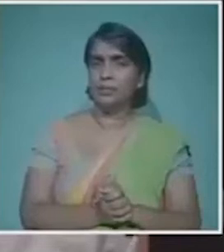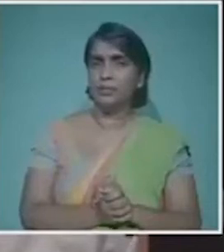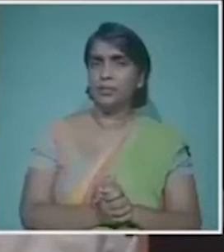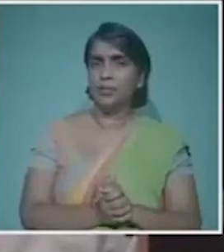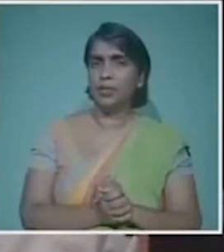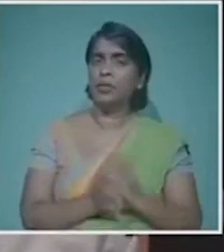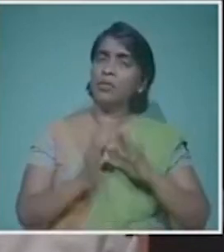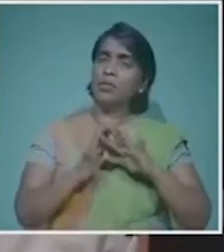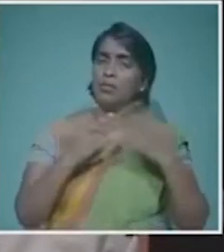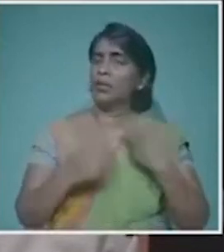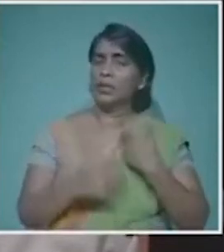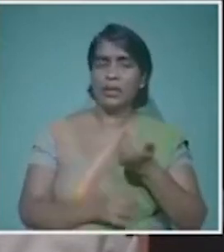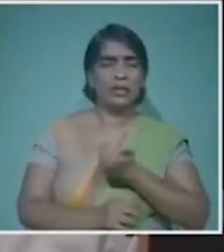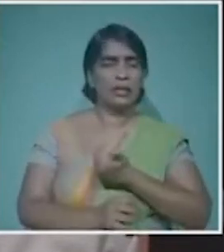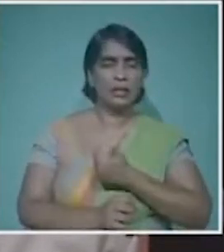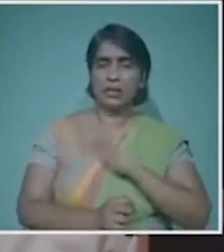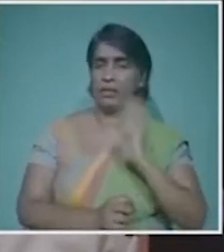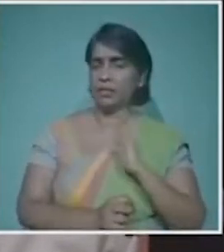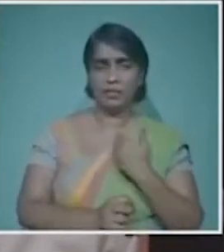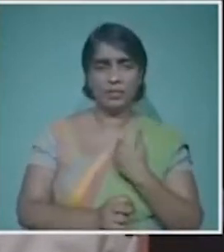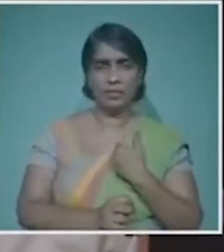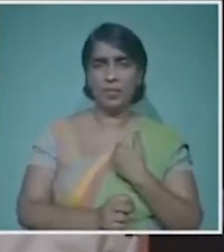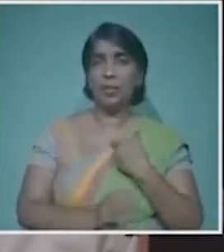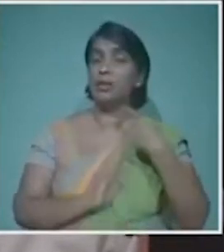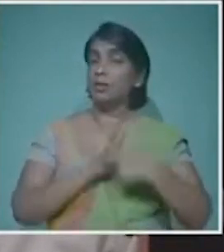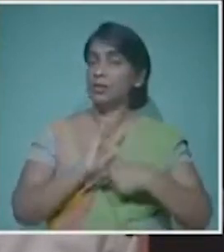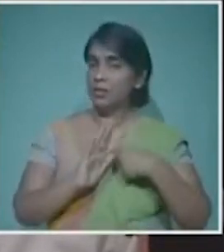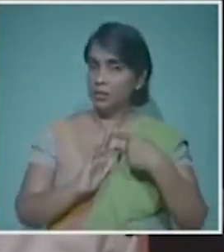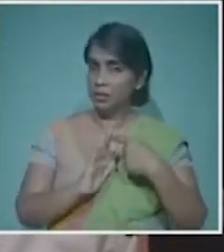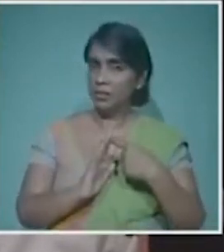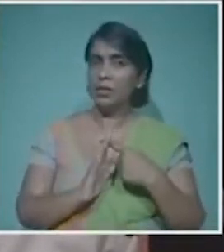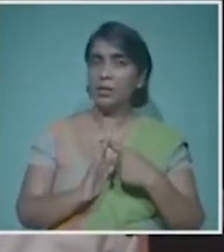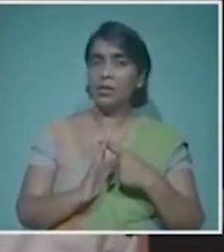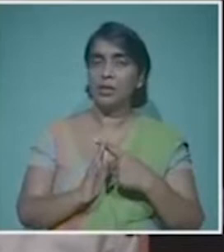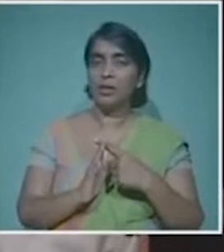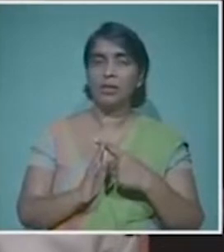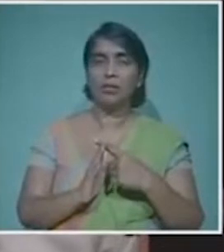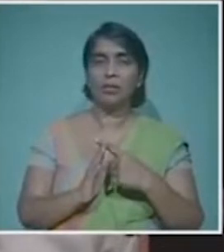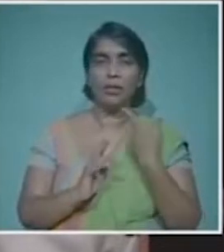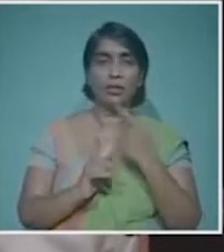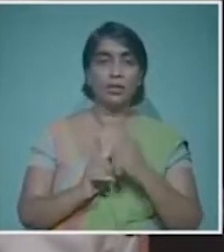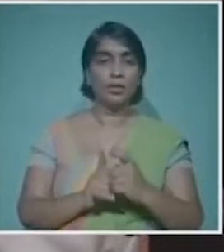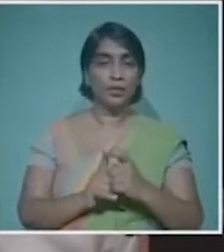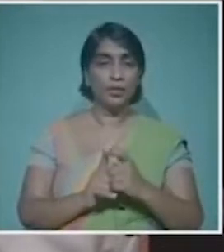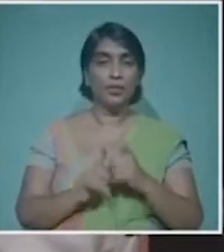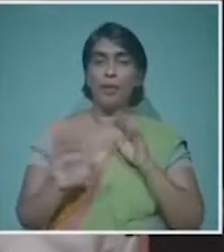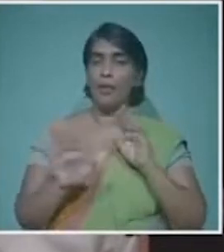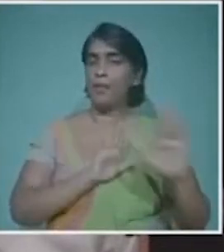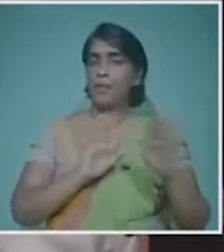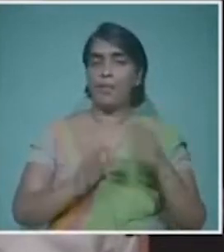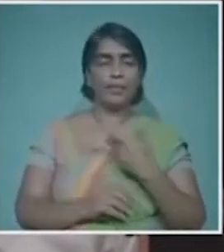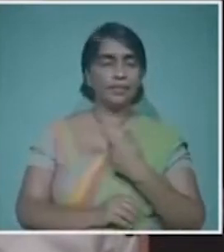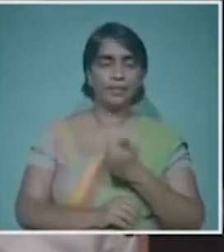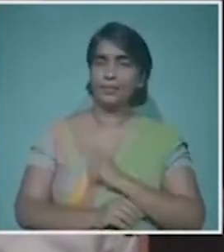කවුරු අපි කොහොමත් අපි කැමති නෑ මේ රට අර ඩීන්ඩියම් පාලනයකට ගෙනියන්න.